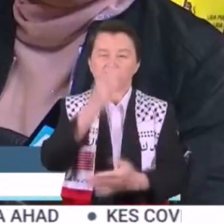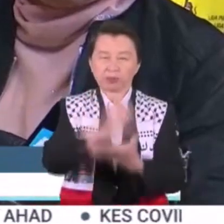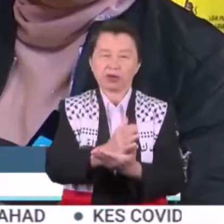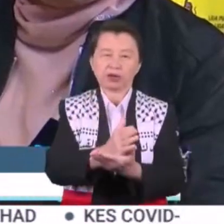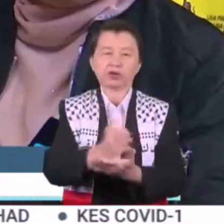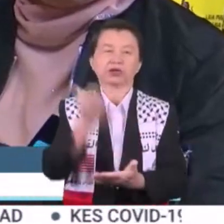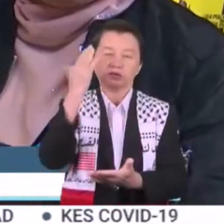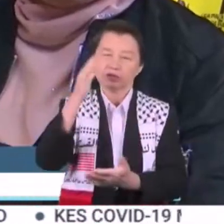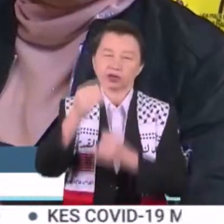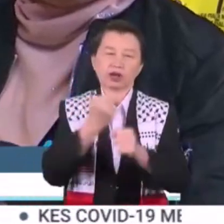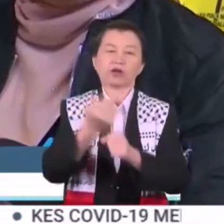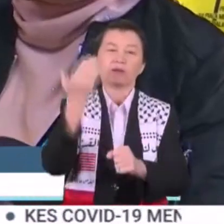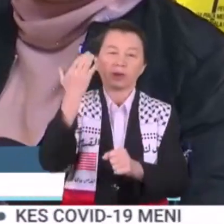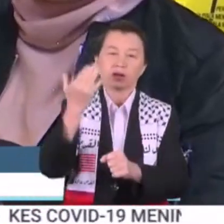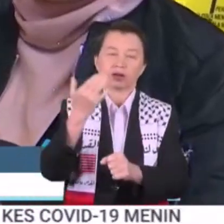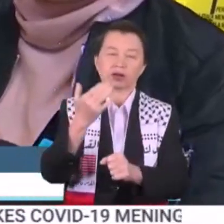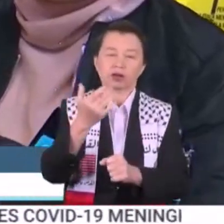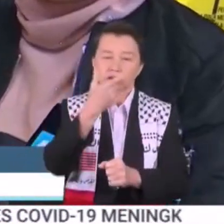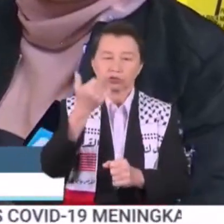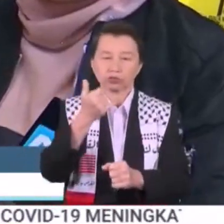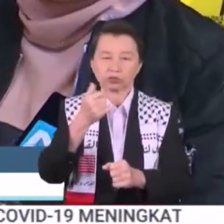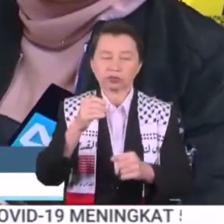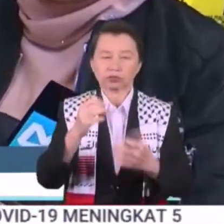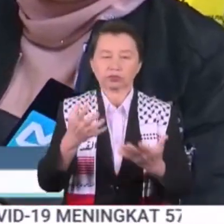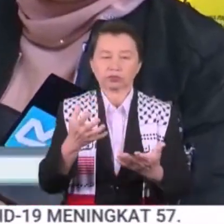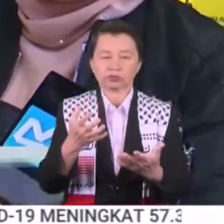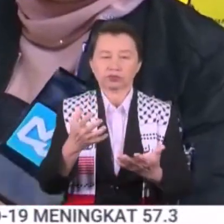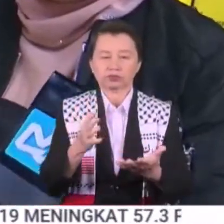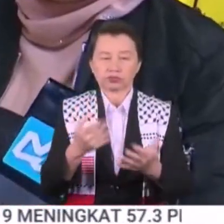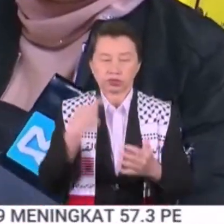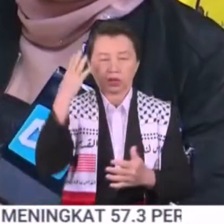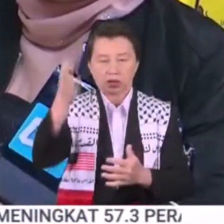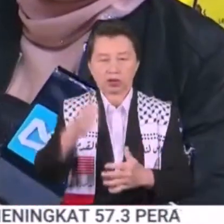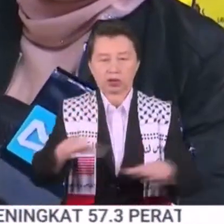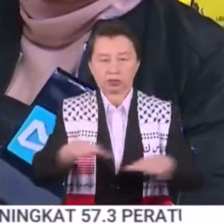dihentikan kerana putus perjalanan dan sebagainya, jadi